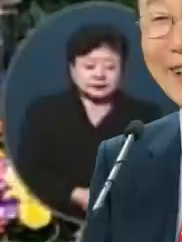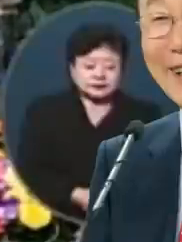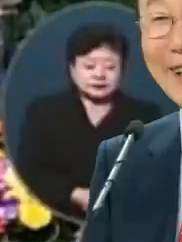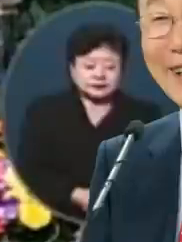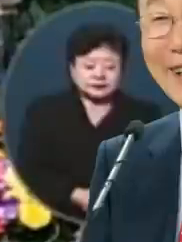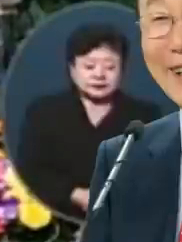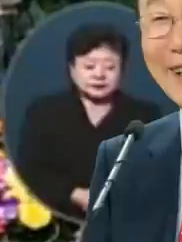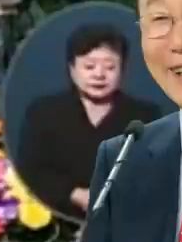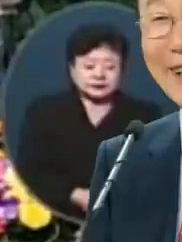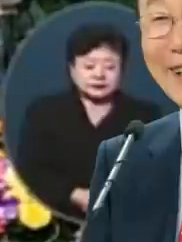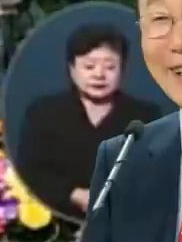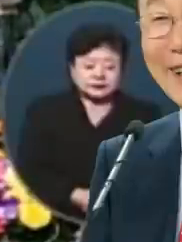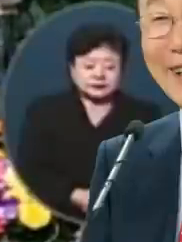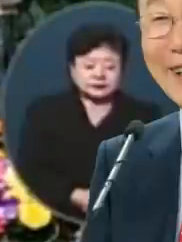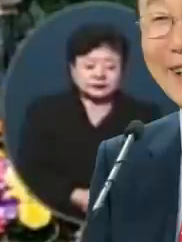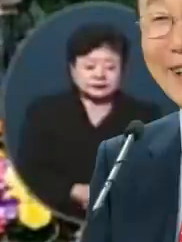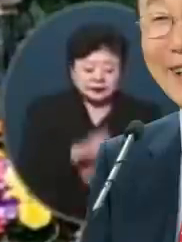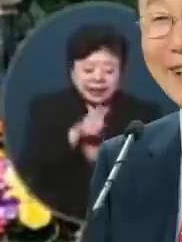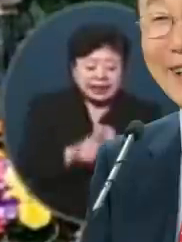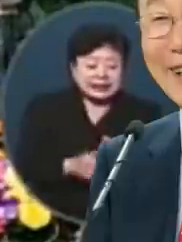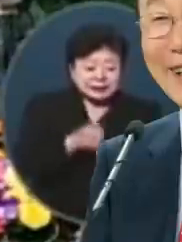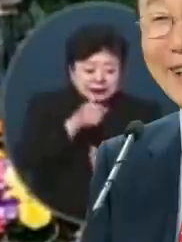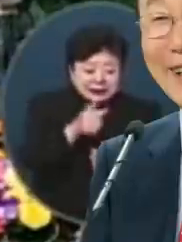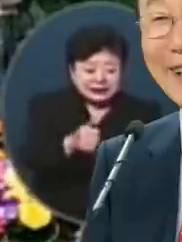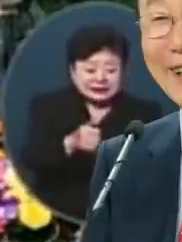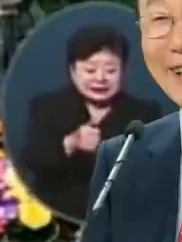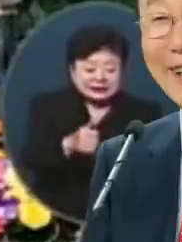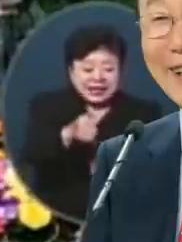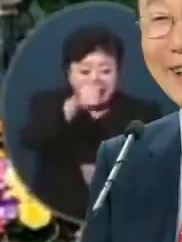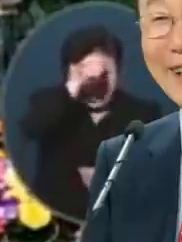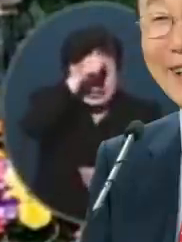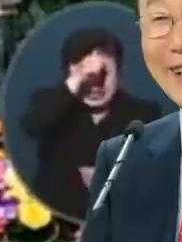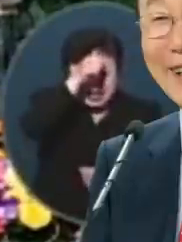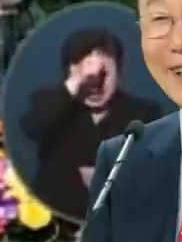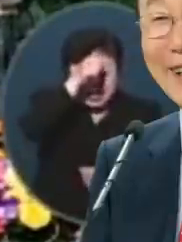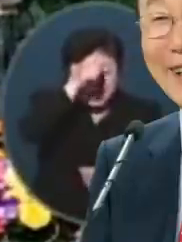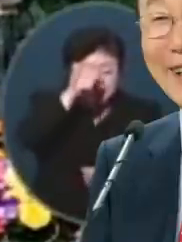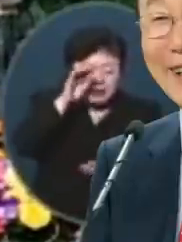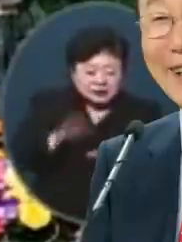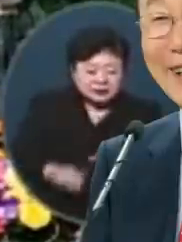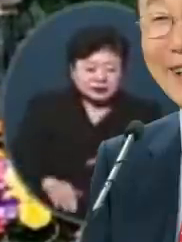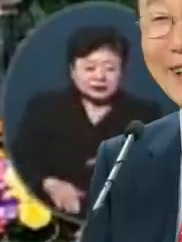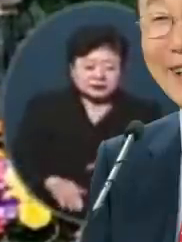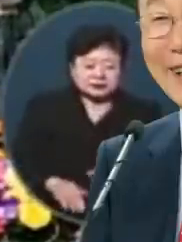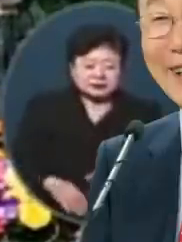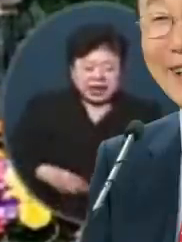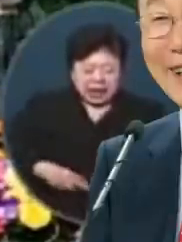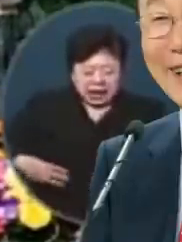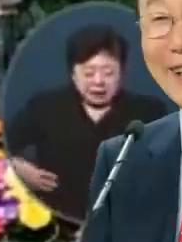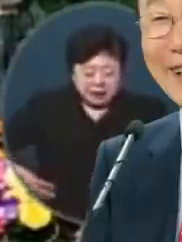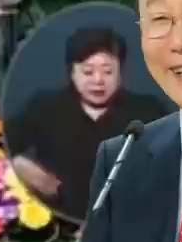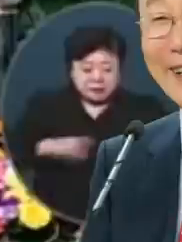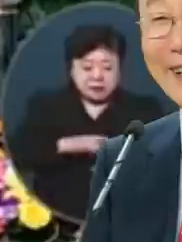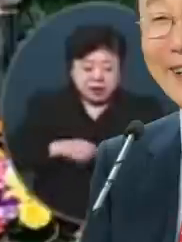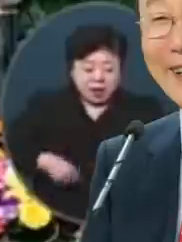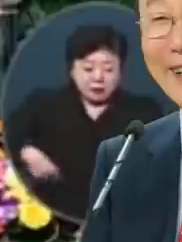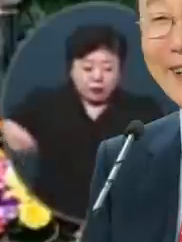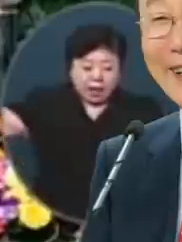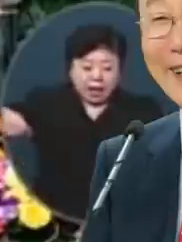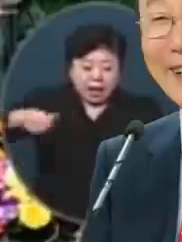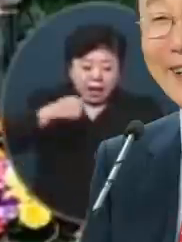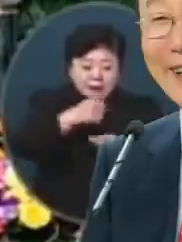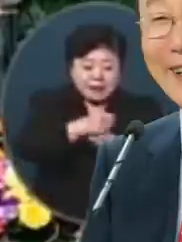것입니다. 하나님이 아담을 마치시긴 후에 그 갈비뼈 하나를 취하여 여자를